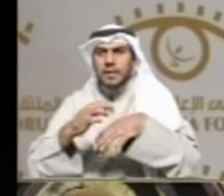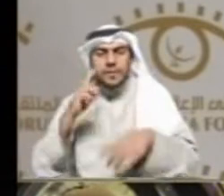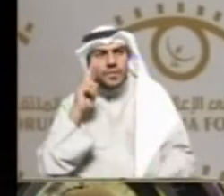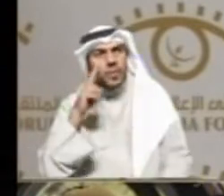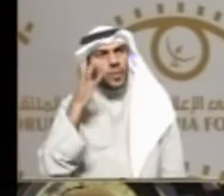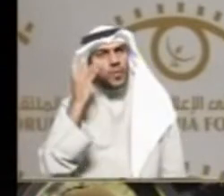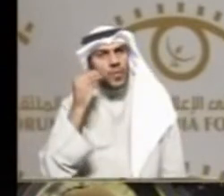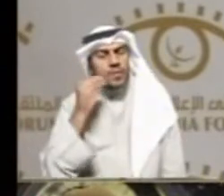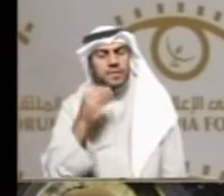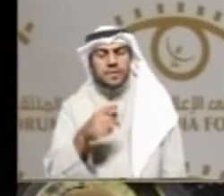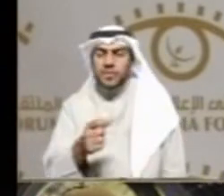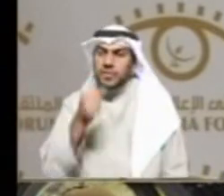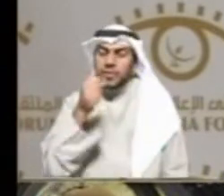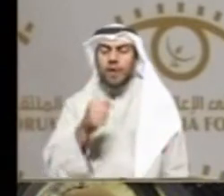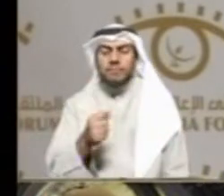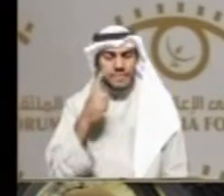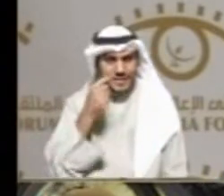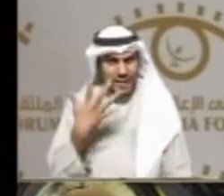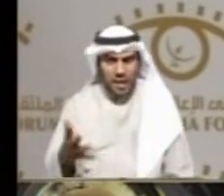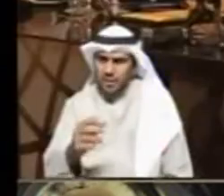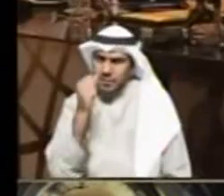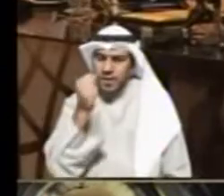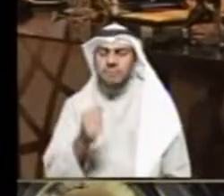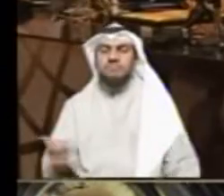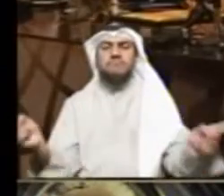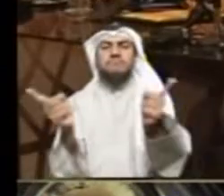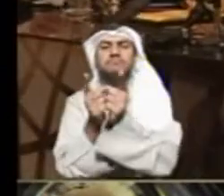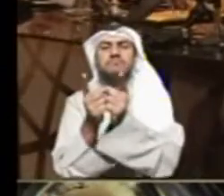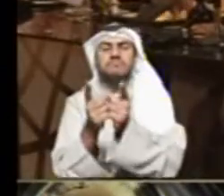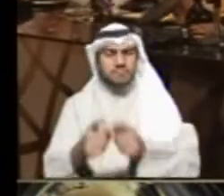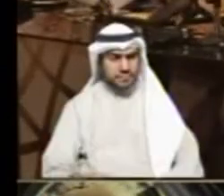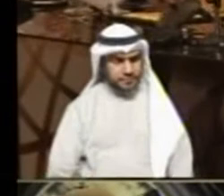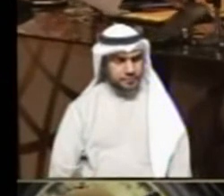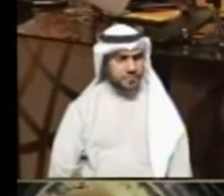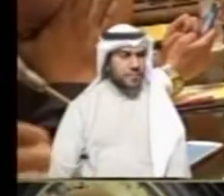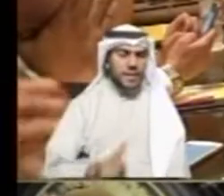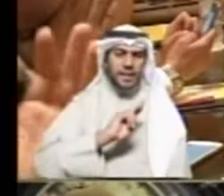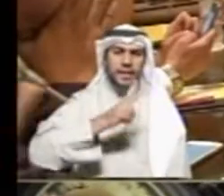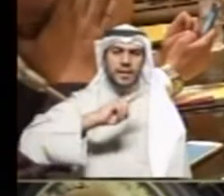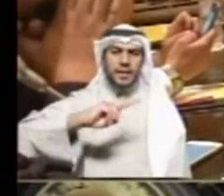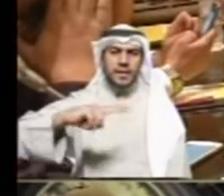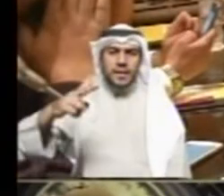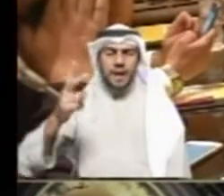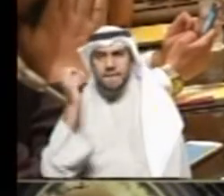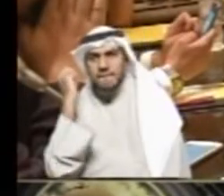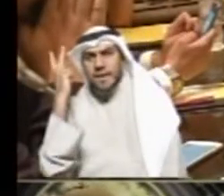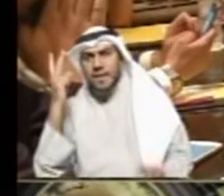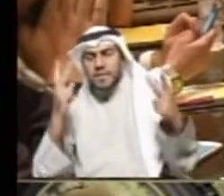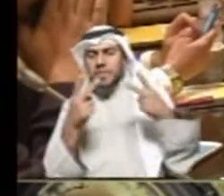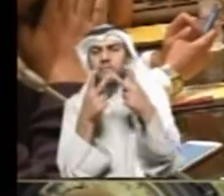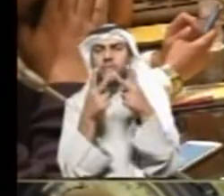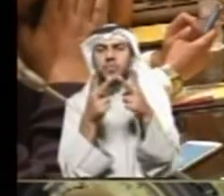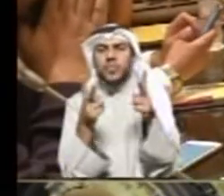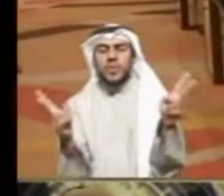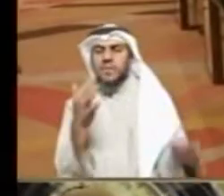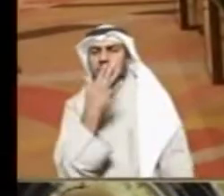المعلن أنه يعمل فيلم بهذا الاختصار. كل الوسائل الإعلامية والتسويقية باتت متاحة